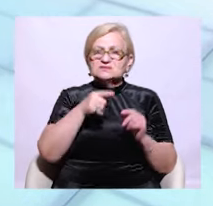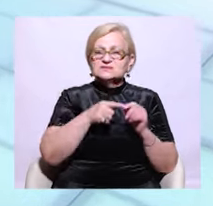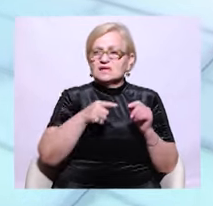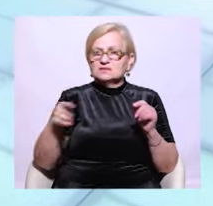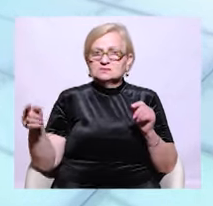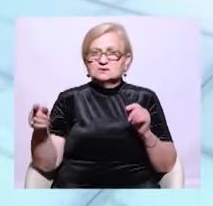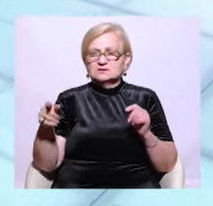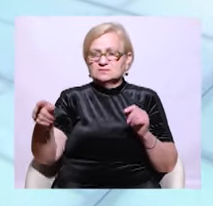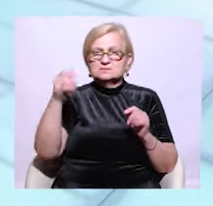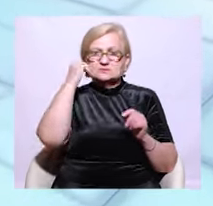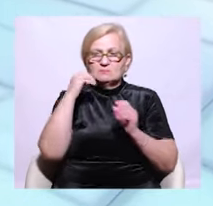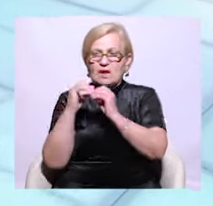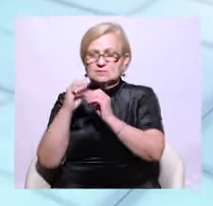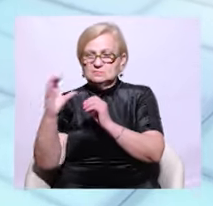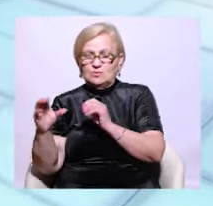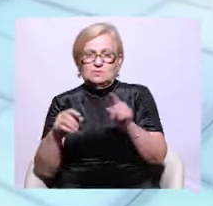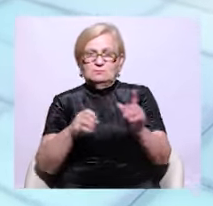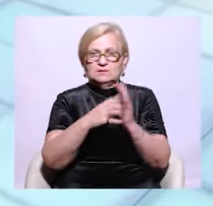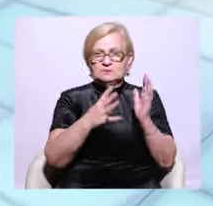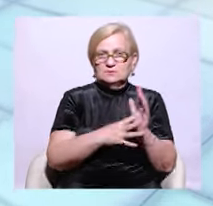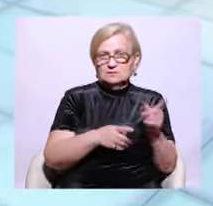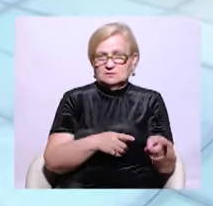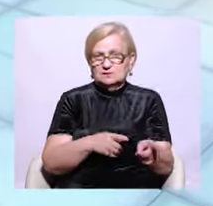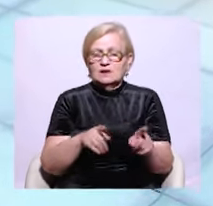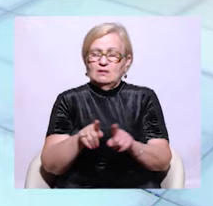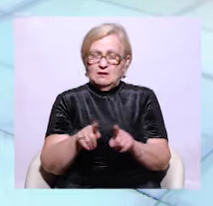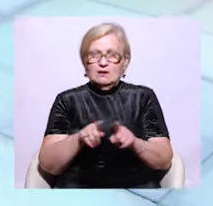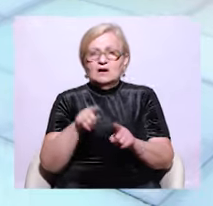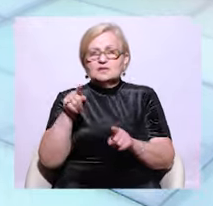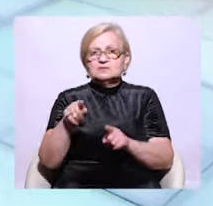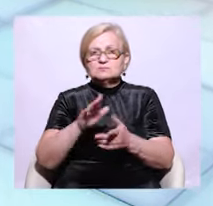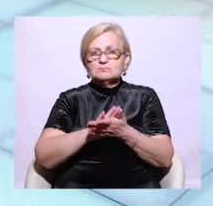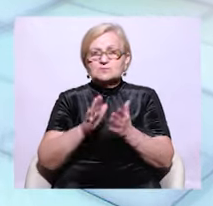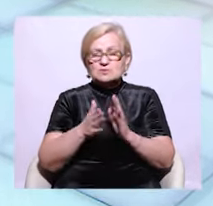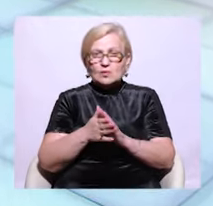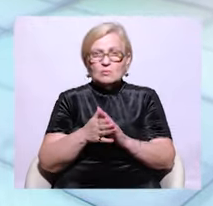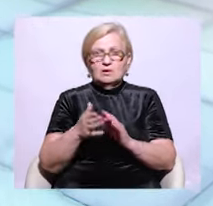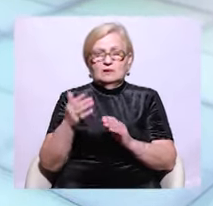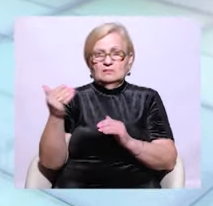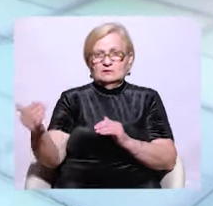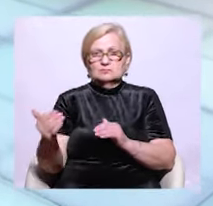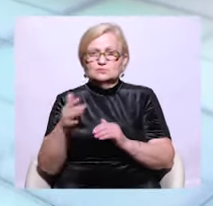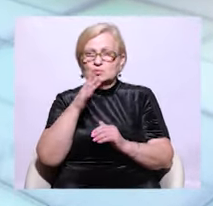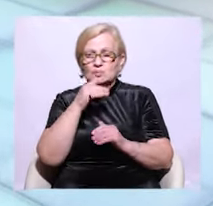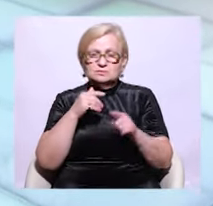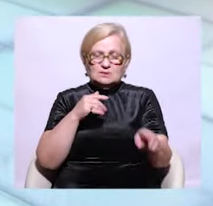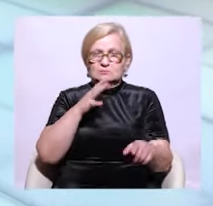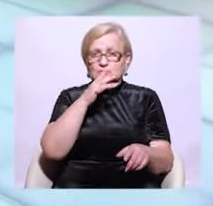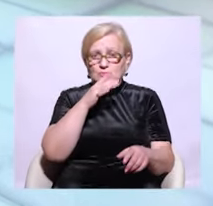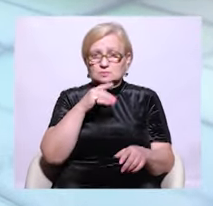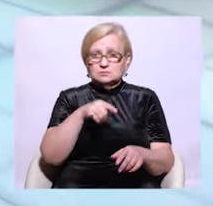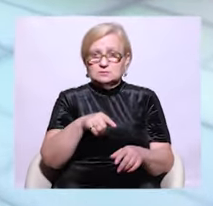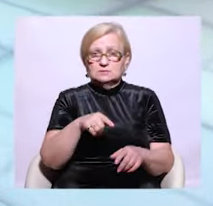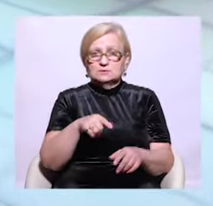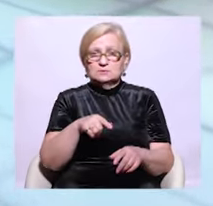ორ ადამიანს. მაგრამ ის პირობები და ის ვითარება, რაც შექმნილი იყო როგორც ერთის, ისე მეორის ცხოვრების